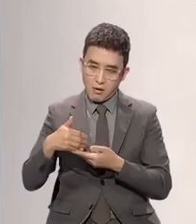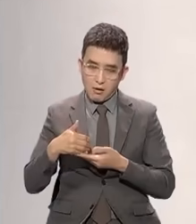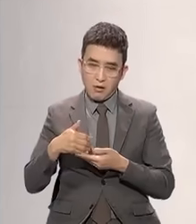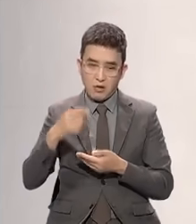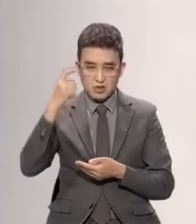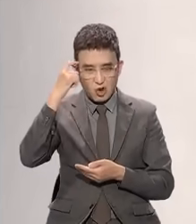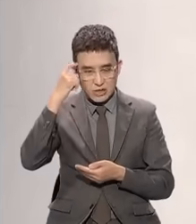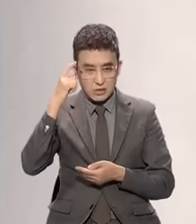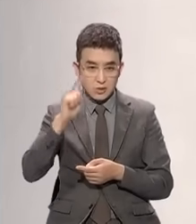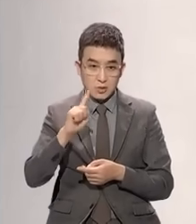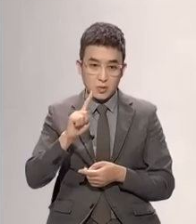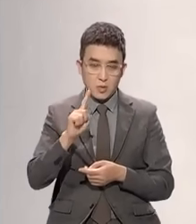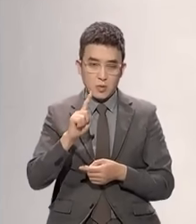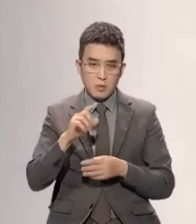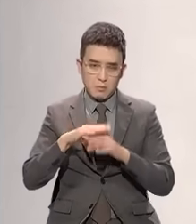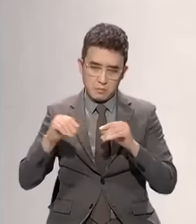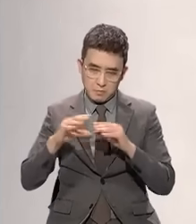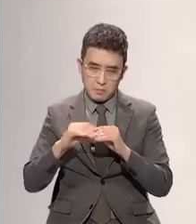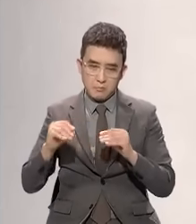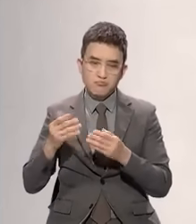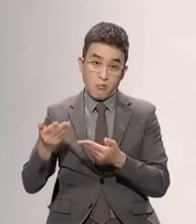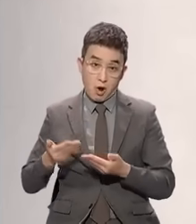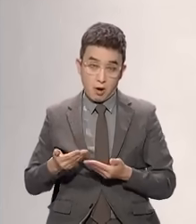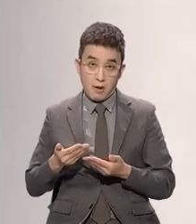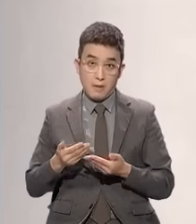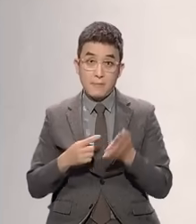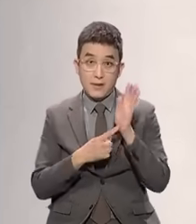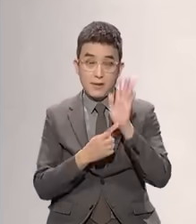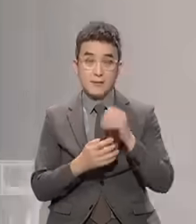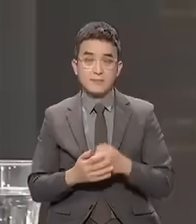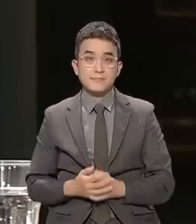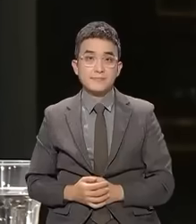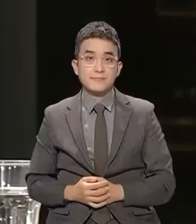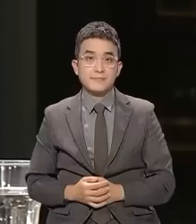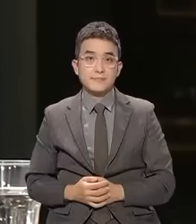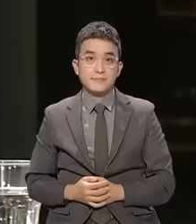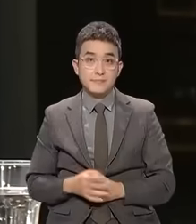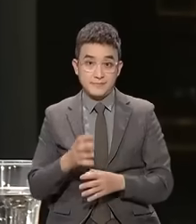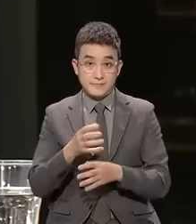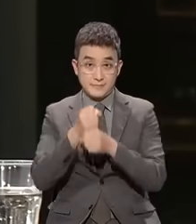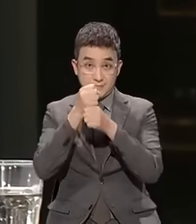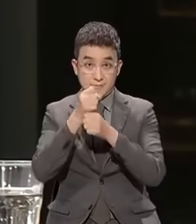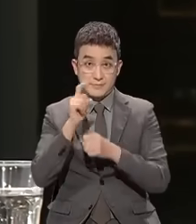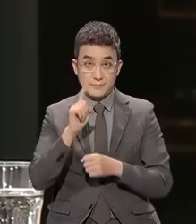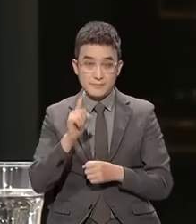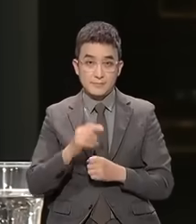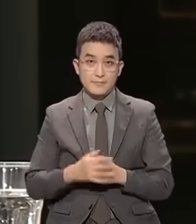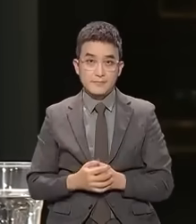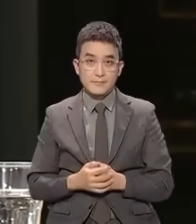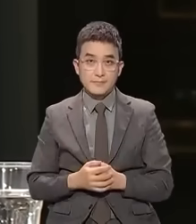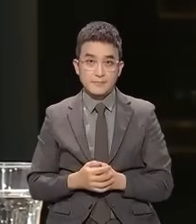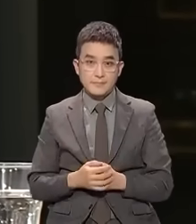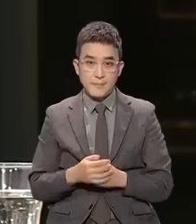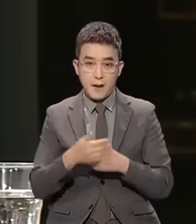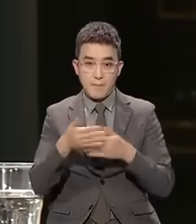합니다. 자, 다시 정리를 하면은 앞서 그 옆방 투숙객